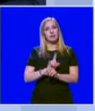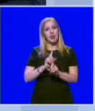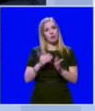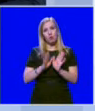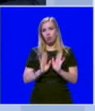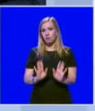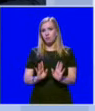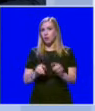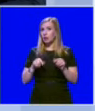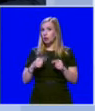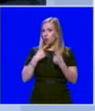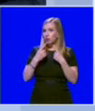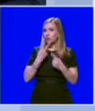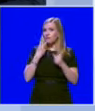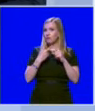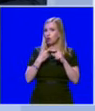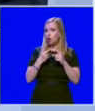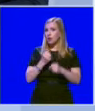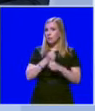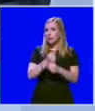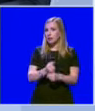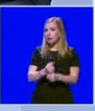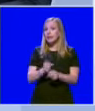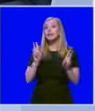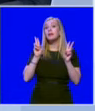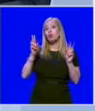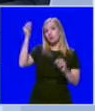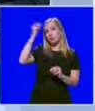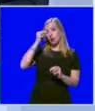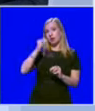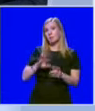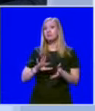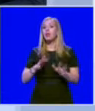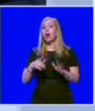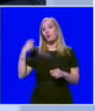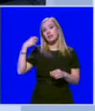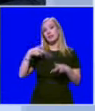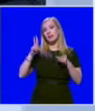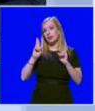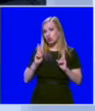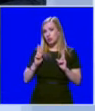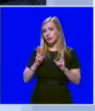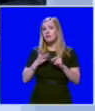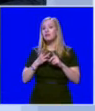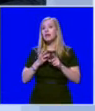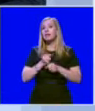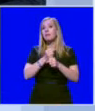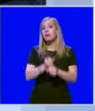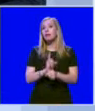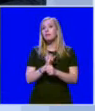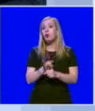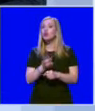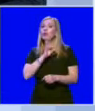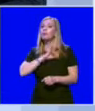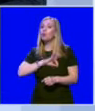Ние говорим за втория мандат. А Демократична България, ако президента реши, защото по Конституция това е негово решение, в третия мандат евентуално може